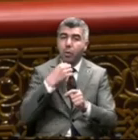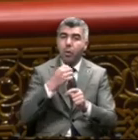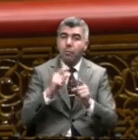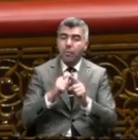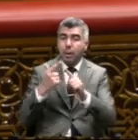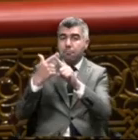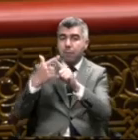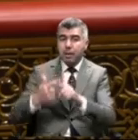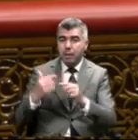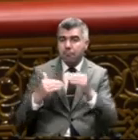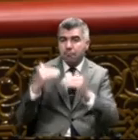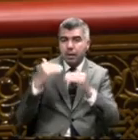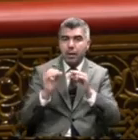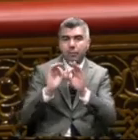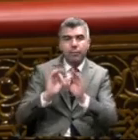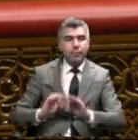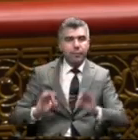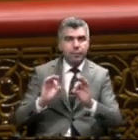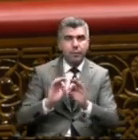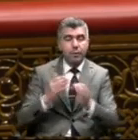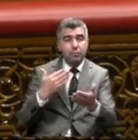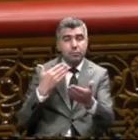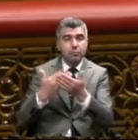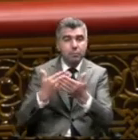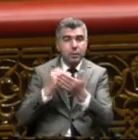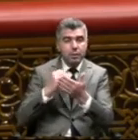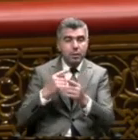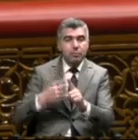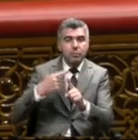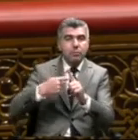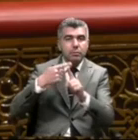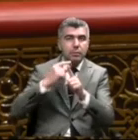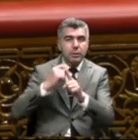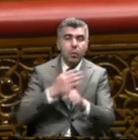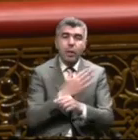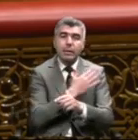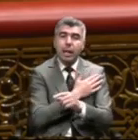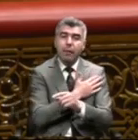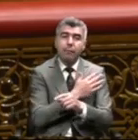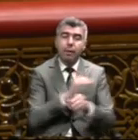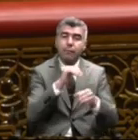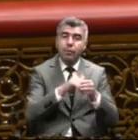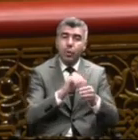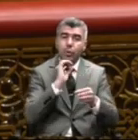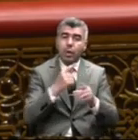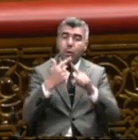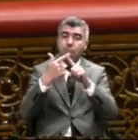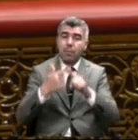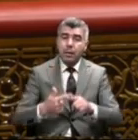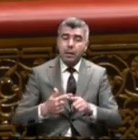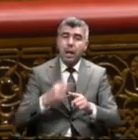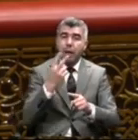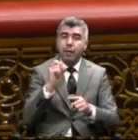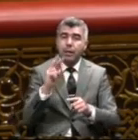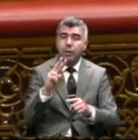العموميه وعد م ودليلنا في ذلك التنامي الكبير لمعدل ذيل الاجمالي للخزينه الذي بلغ في نهايه سنه